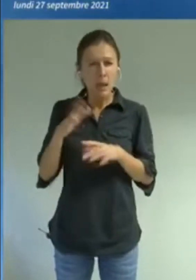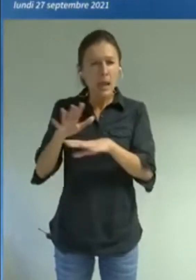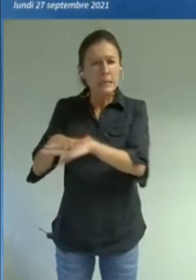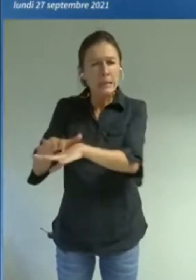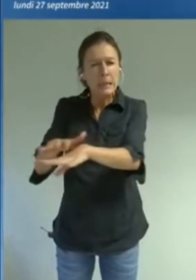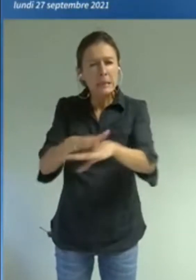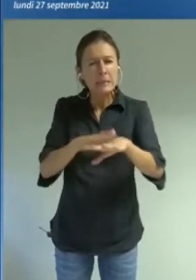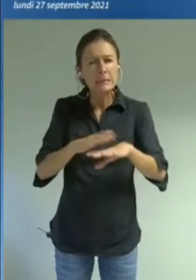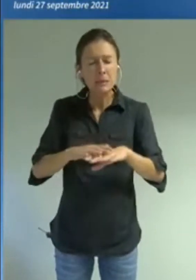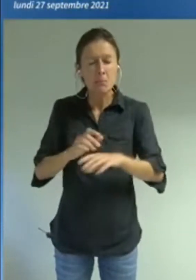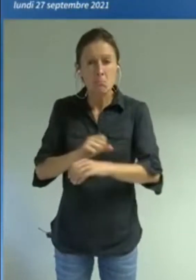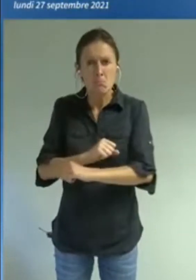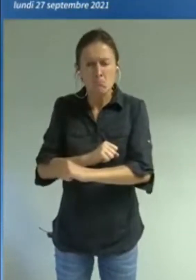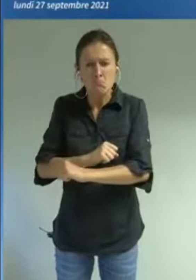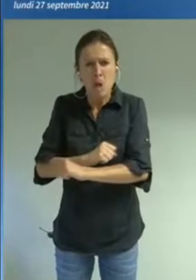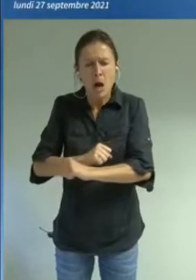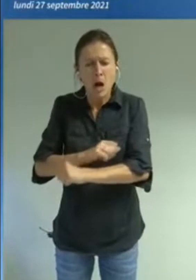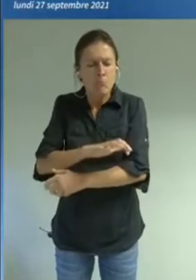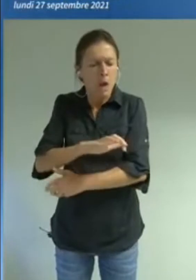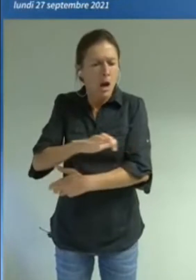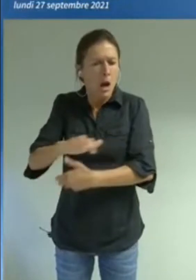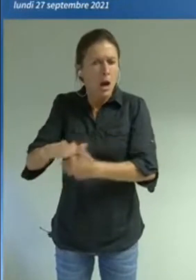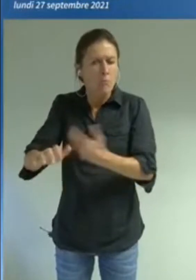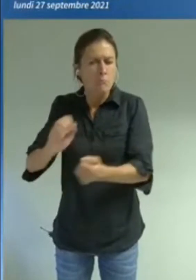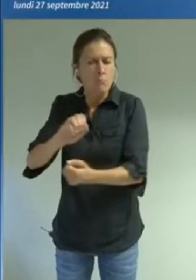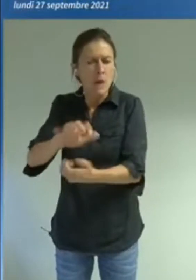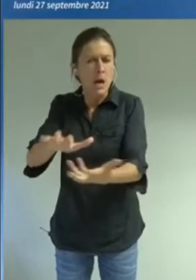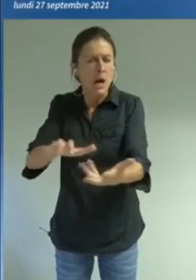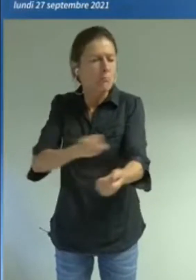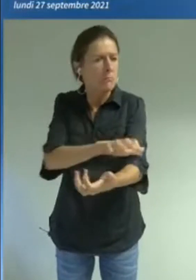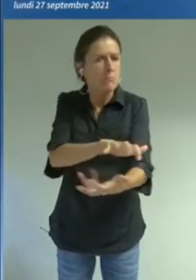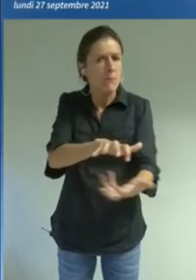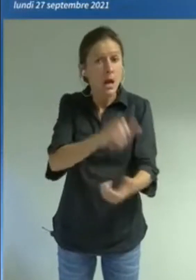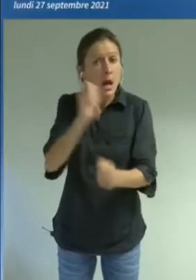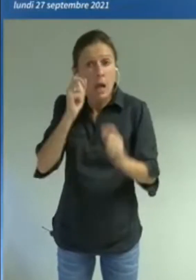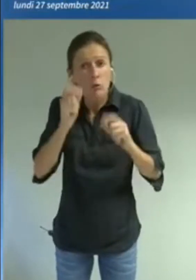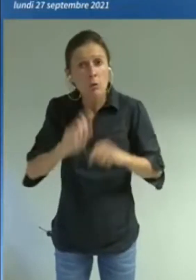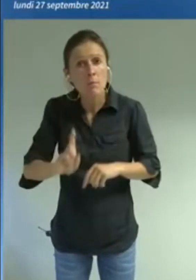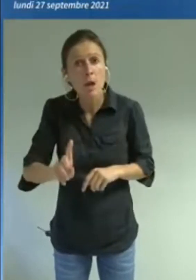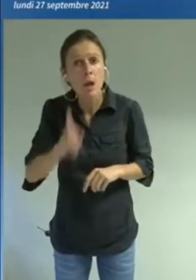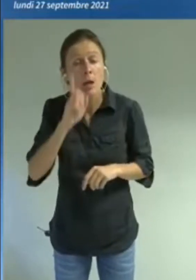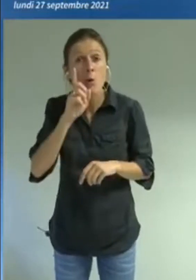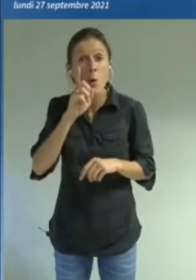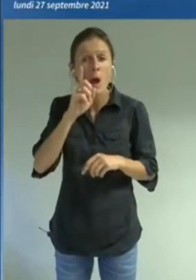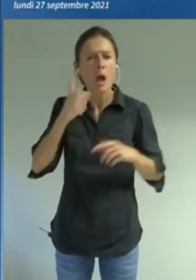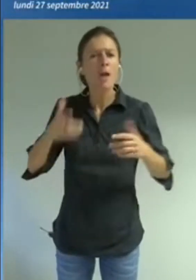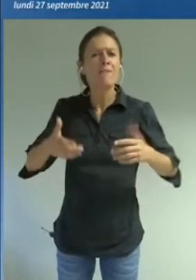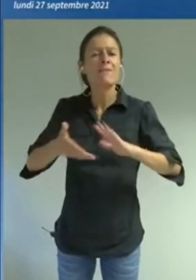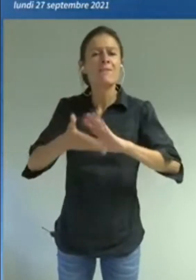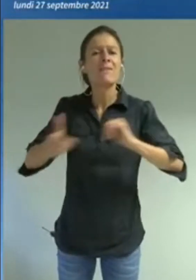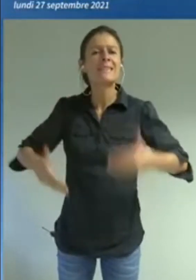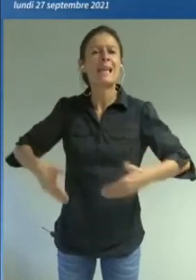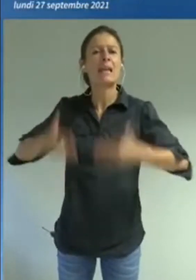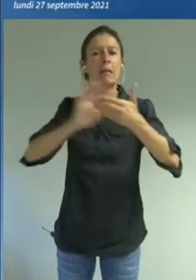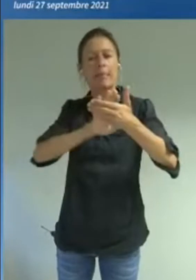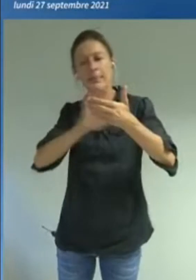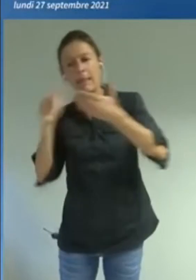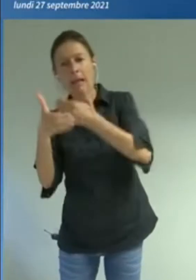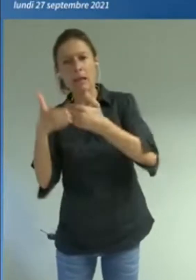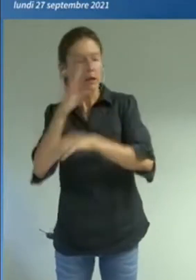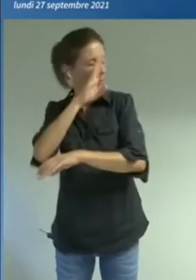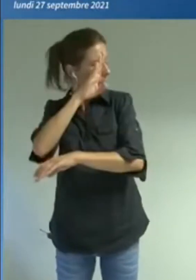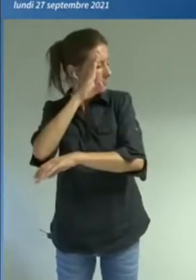explose, si on ne s'occupe pas de ce qui se passe derrière les façades, comme je l'ai toujours dit, moi, depuis très